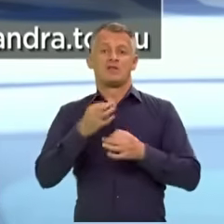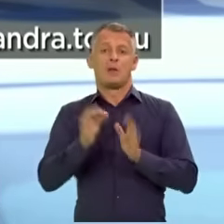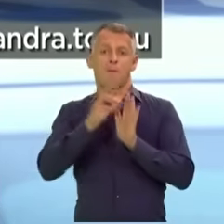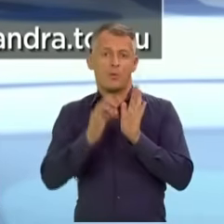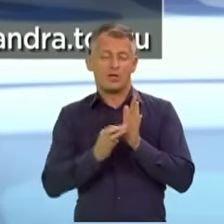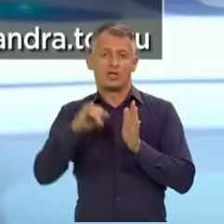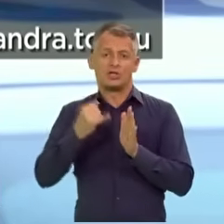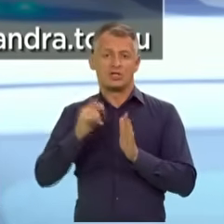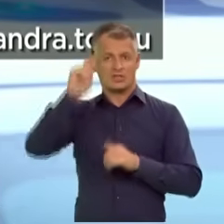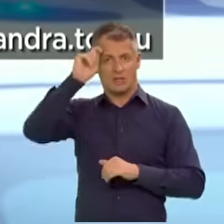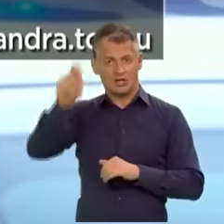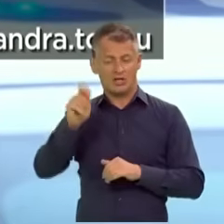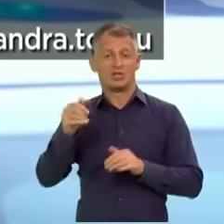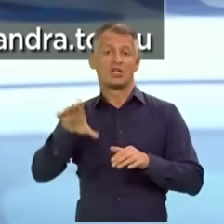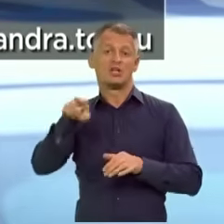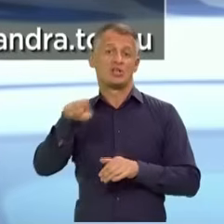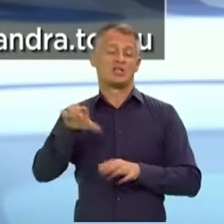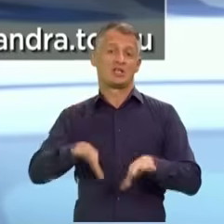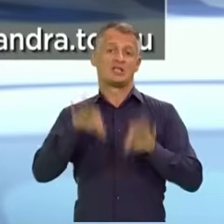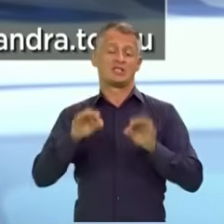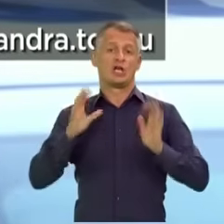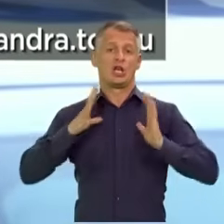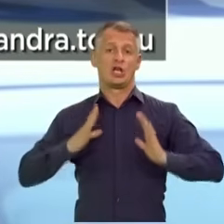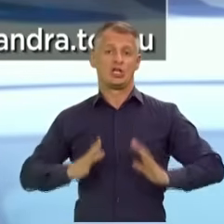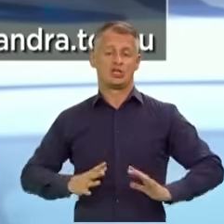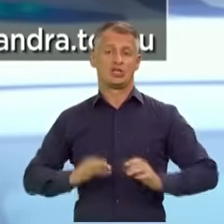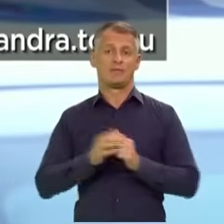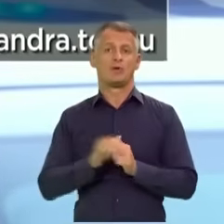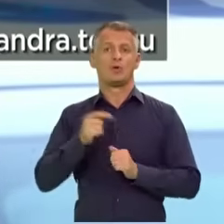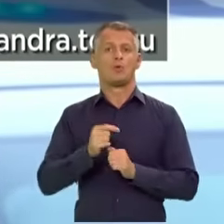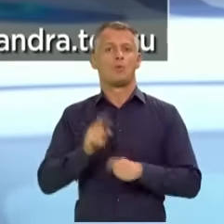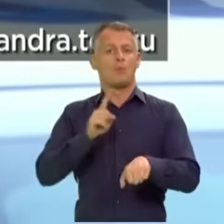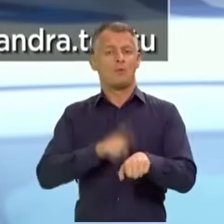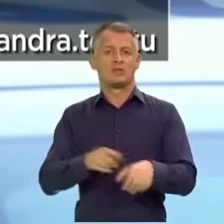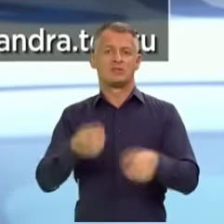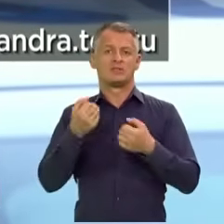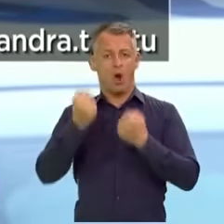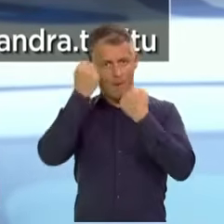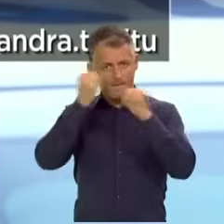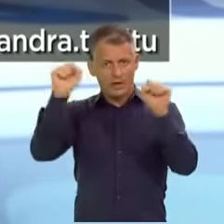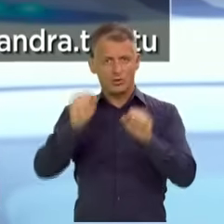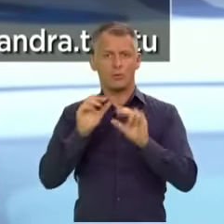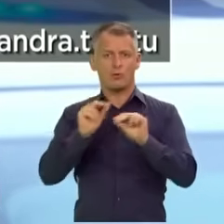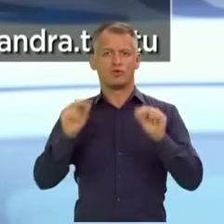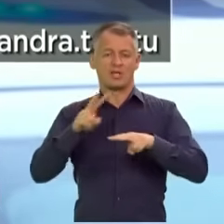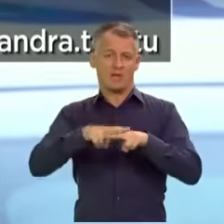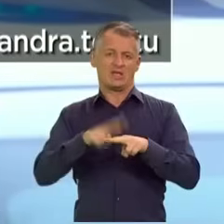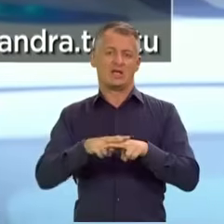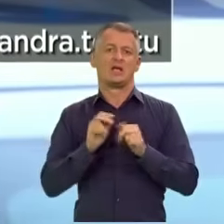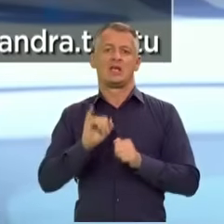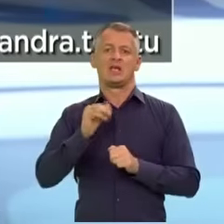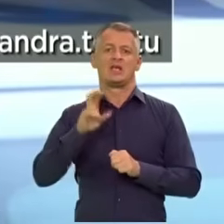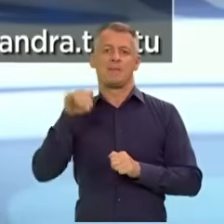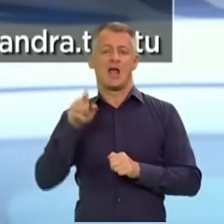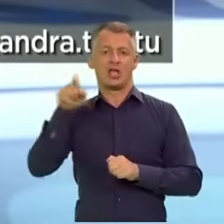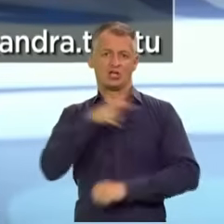să-și găsească odihna veșnică. Un omagiu special pentru Cristina Irimia noastră, care a fost profesoară de matematică la acel